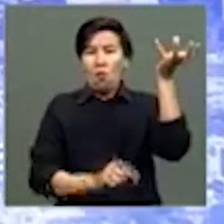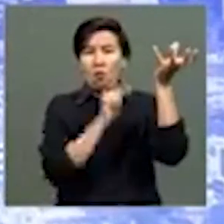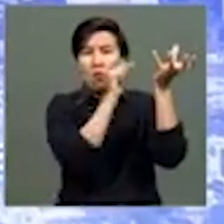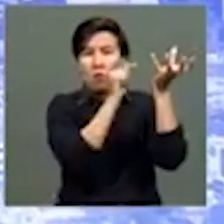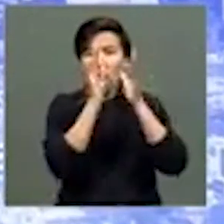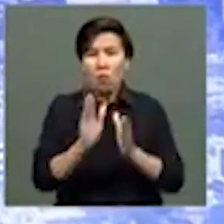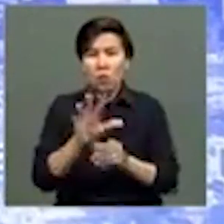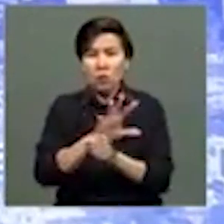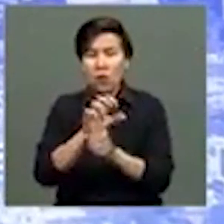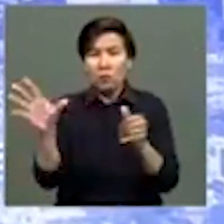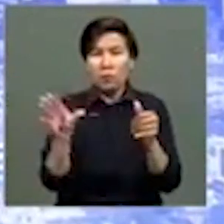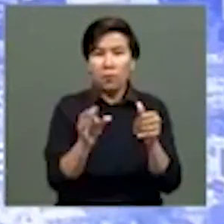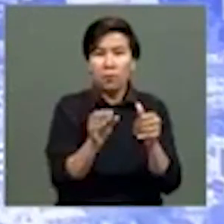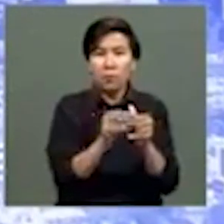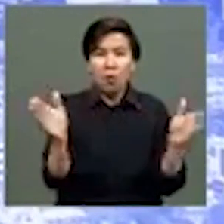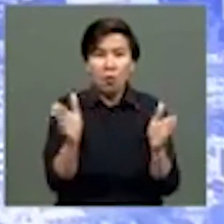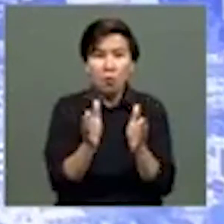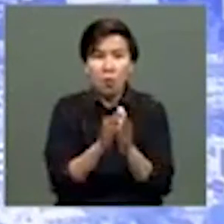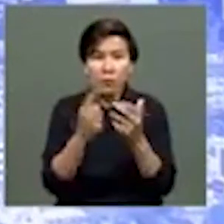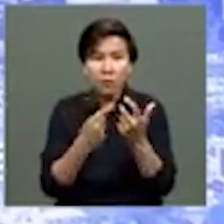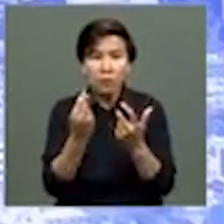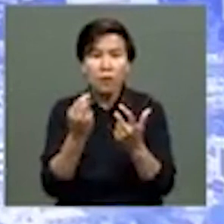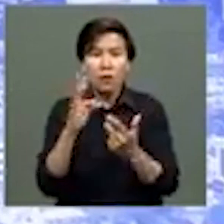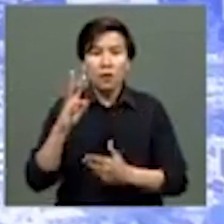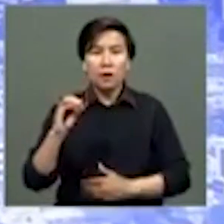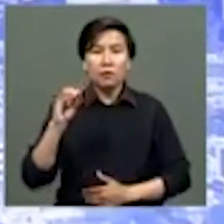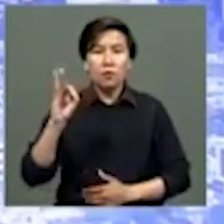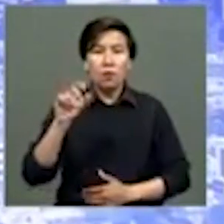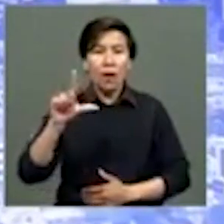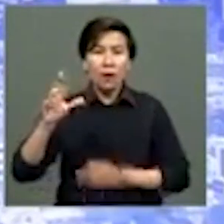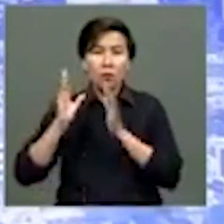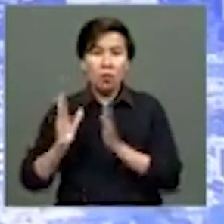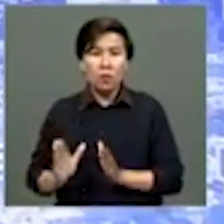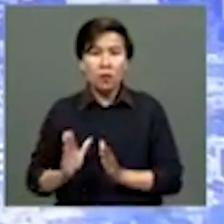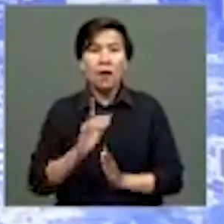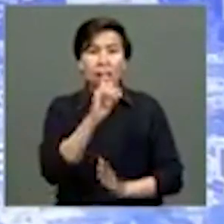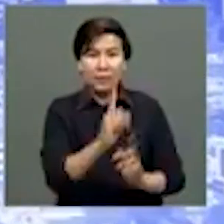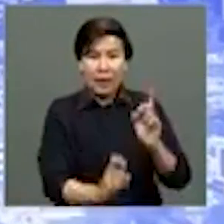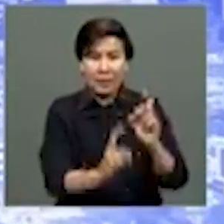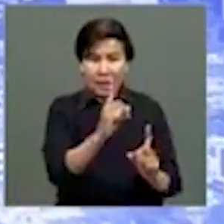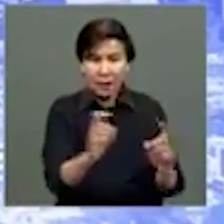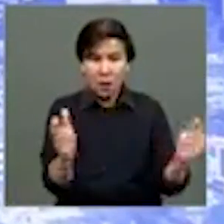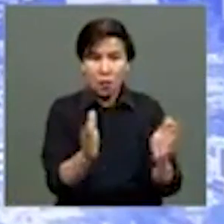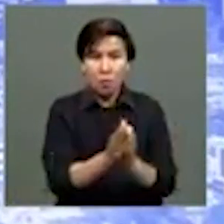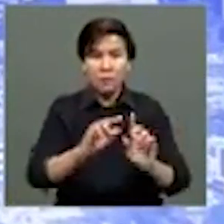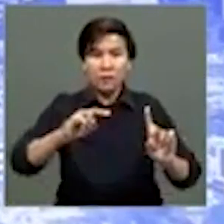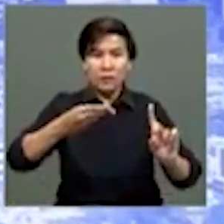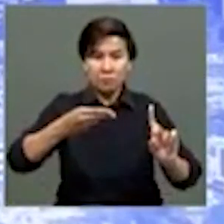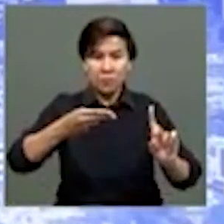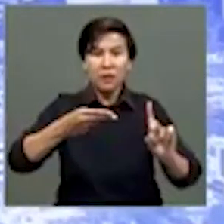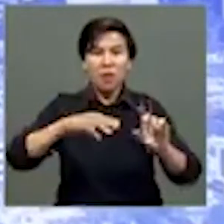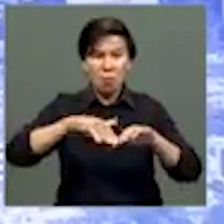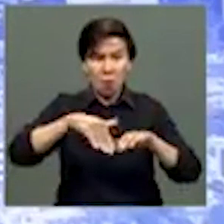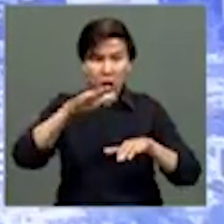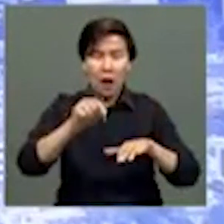รายงานตอนนี้ขึ้นไปที่96ล้านรายแล้วนะคะแล้วก็มีผู้เสียชีวิตมากถึง 14,000 กว่ารายค่ะถ้